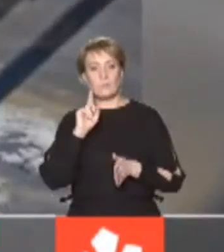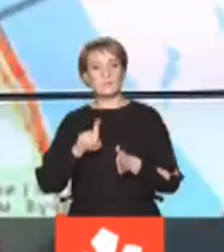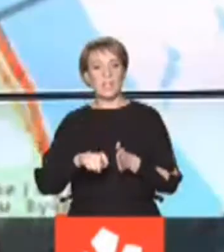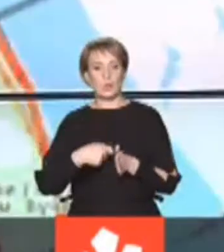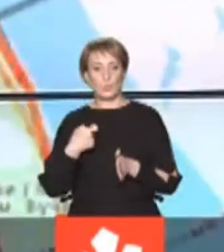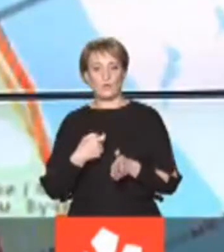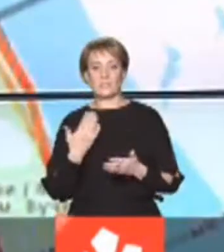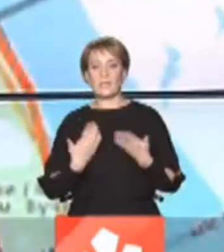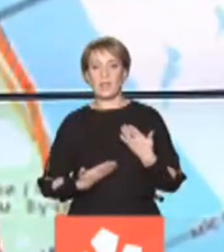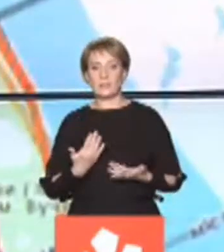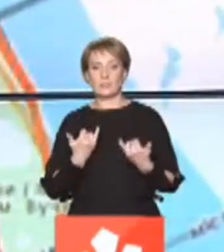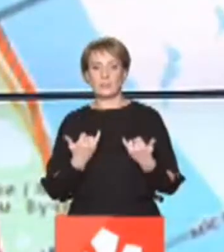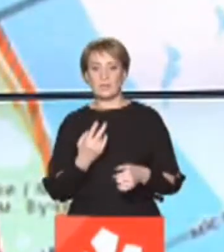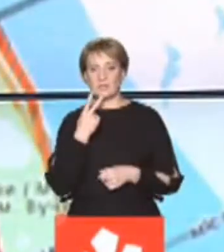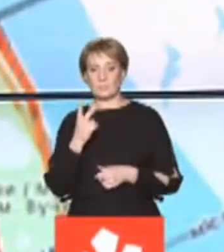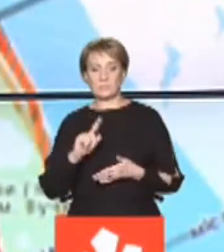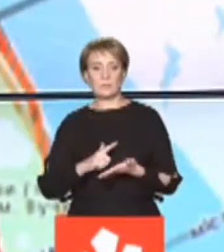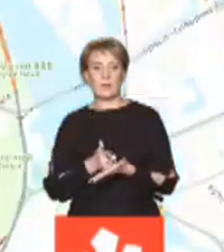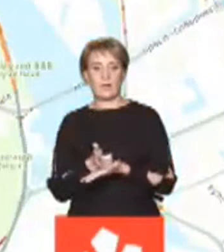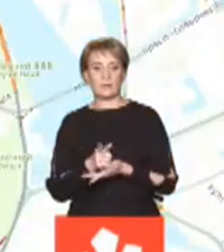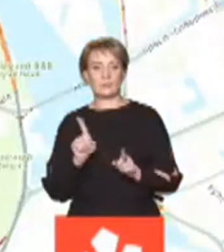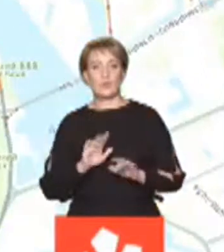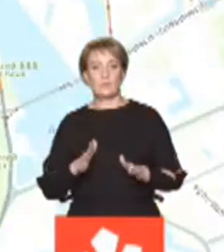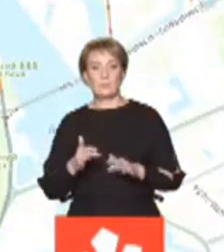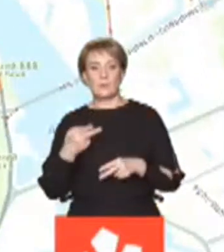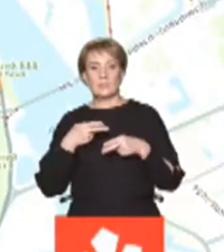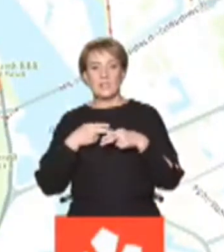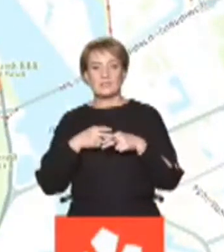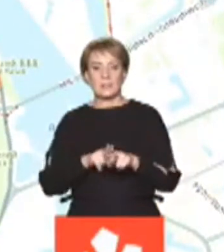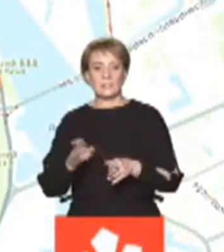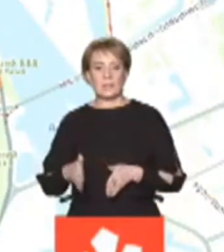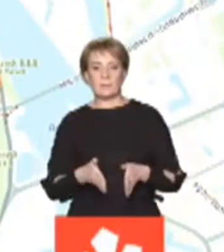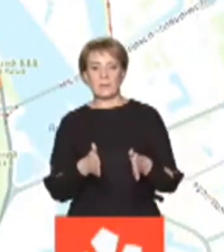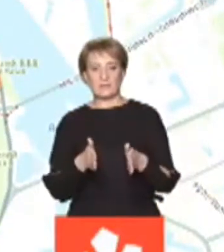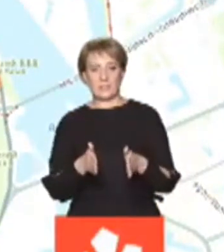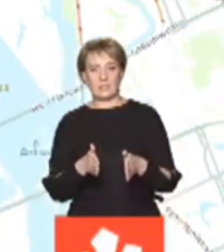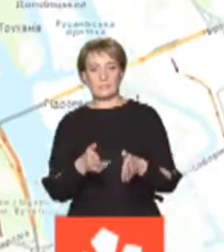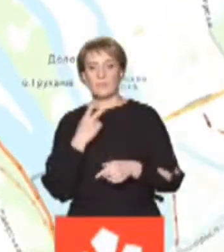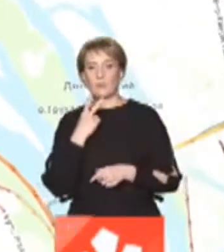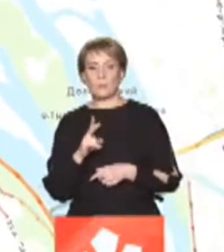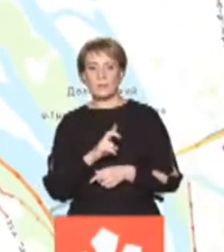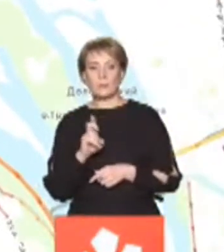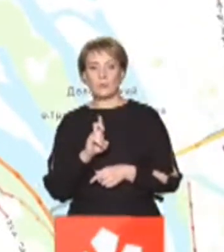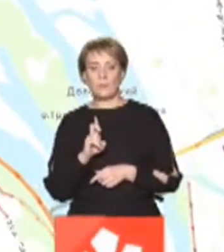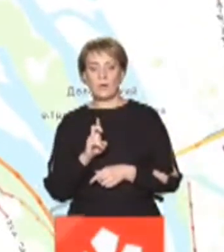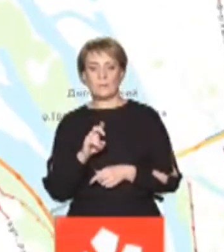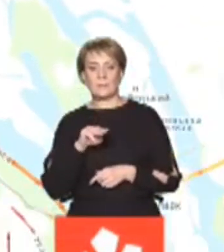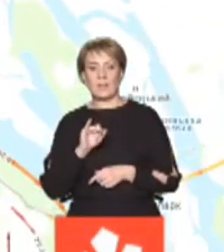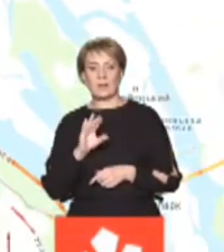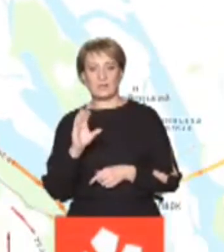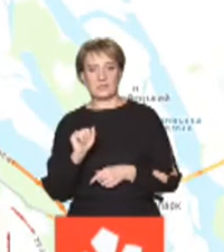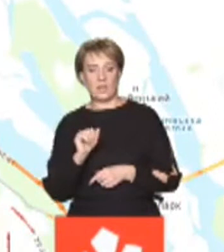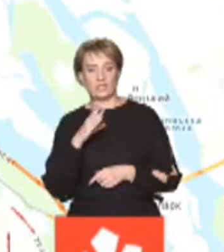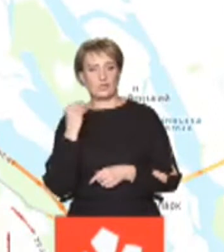І якщо просто зараз подивимось на мапу, що відбувається у нас на столичних автомагістралях, то бачимо, що бульвар Тараса Шевченка в